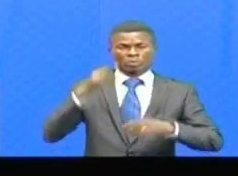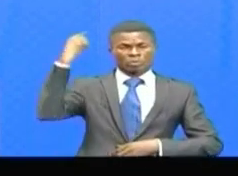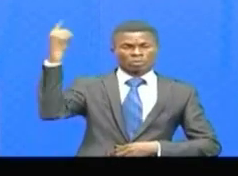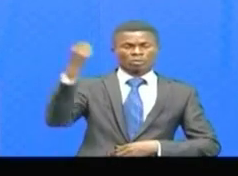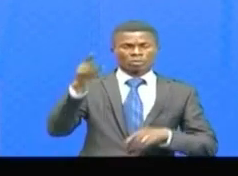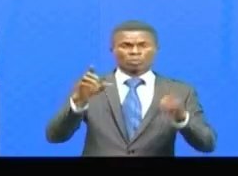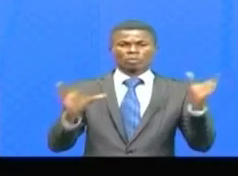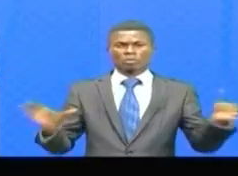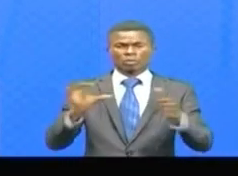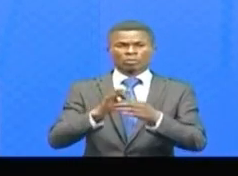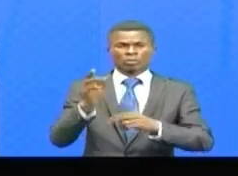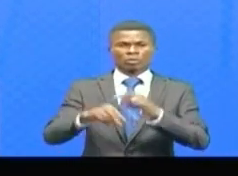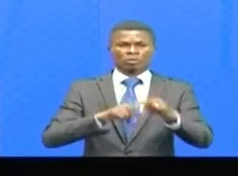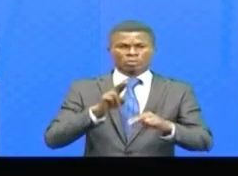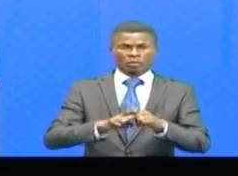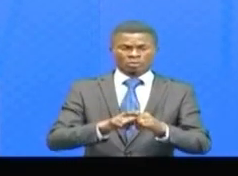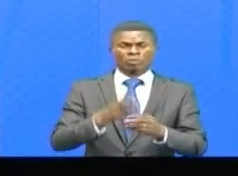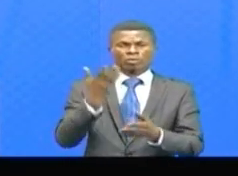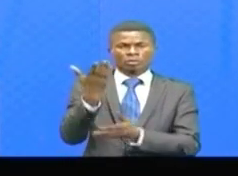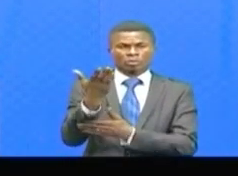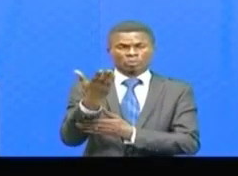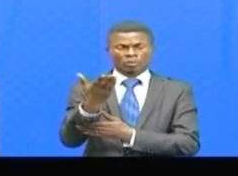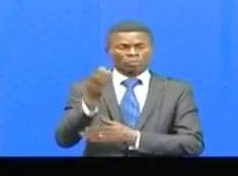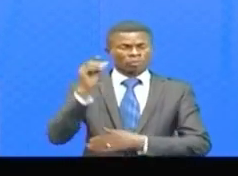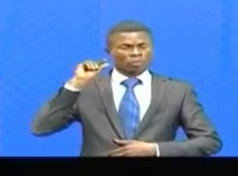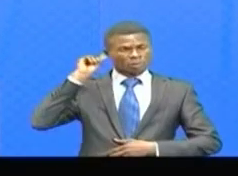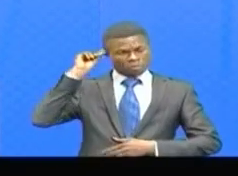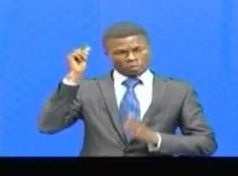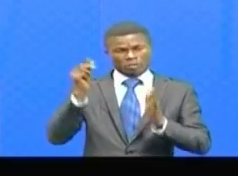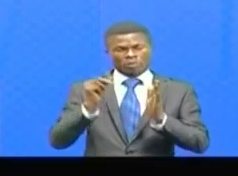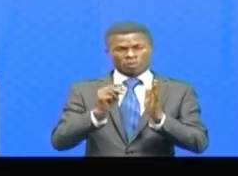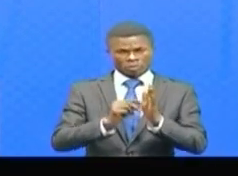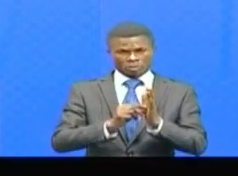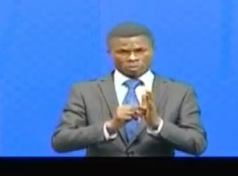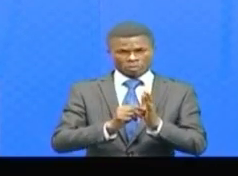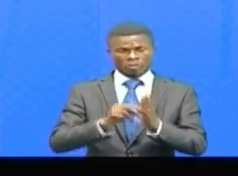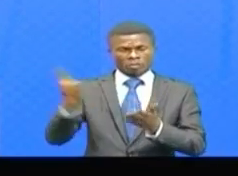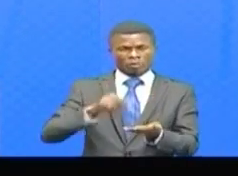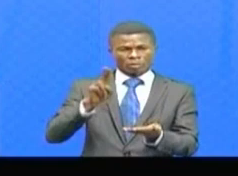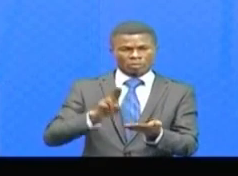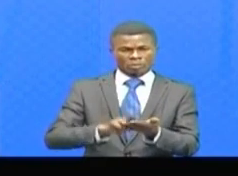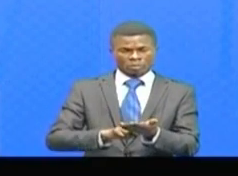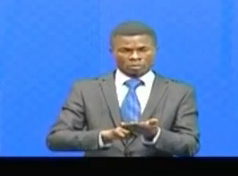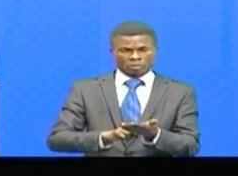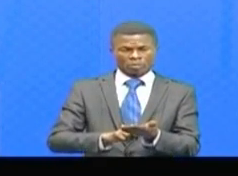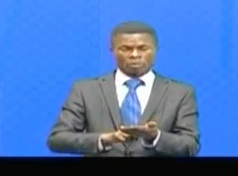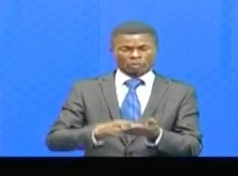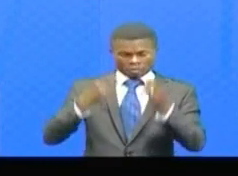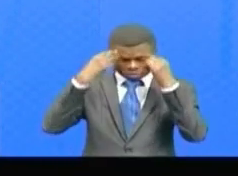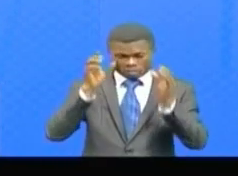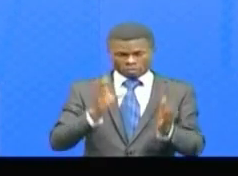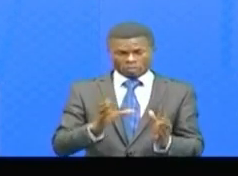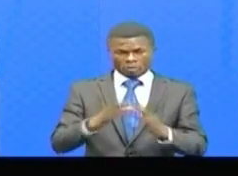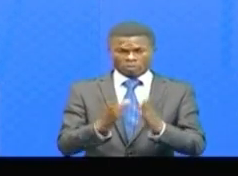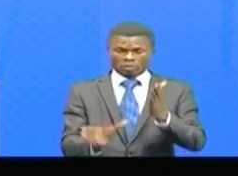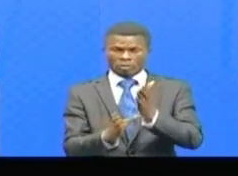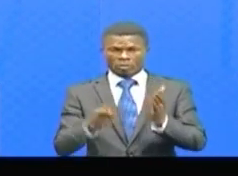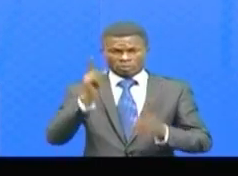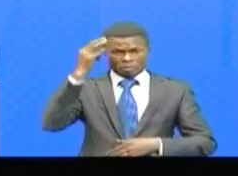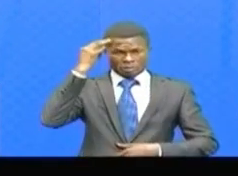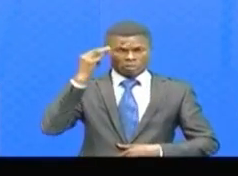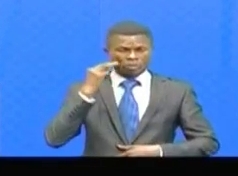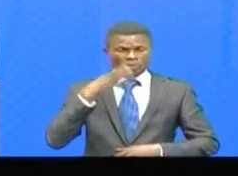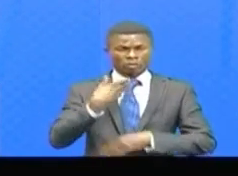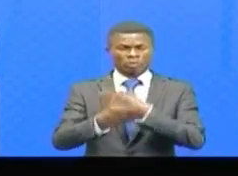Solidarité nationale a sollicité du gouvernement le quitus pour la signature de 10 accords avec le vice-premier ministre, ministre